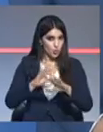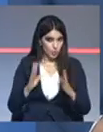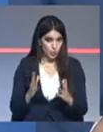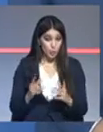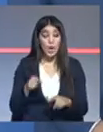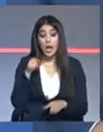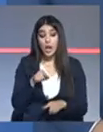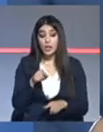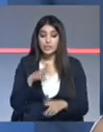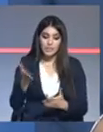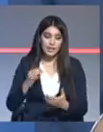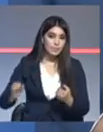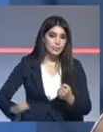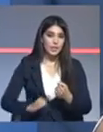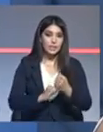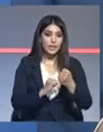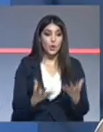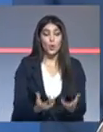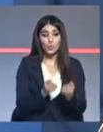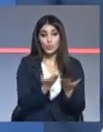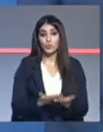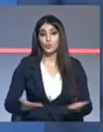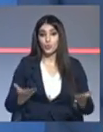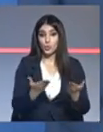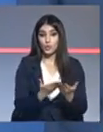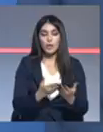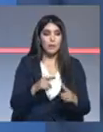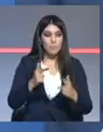يجب علينا اداره لتجاوز هذه الازمه